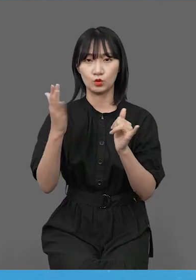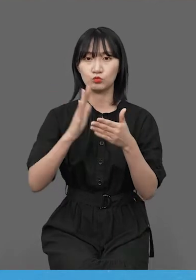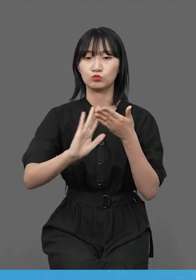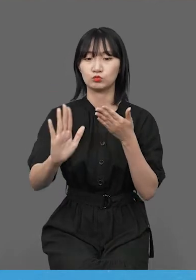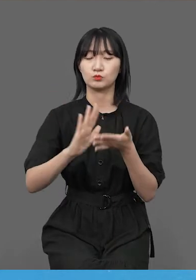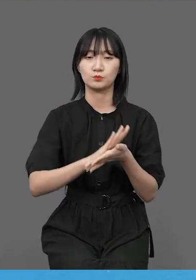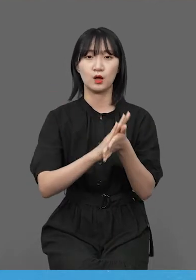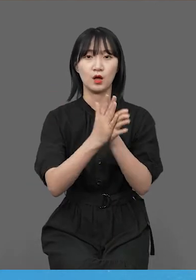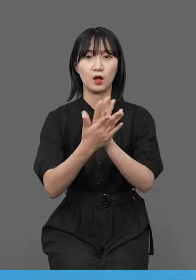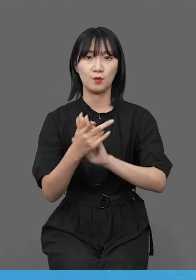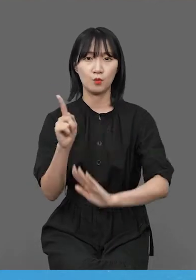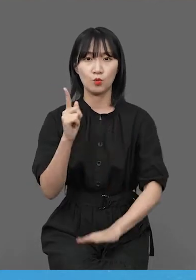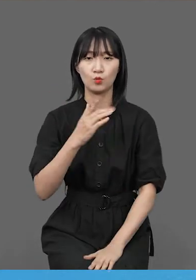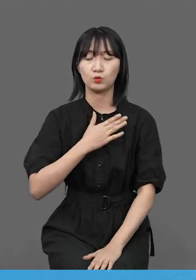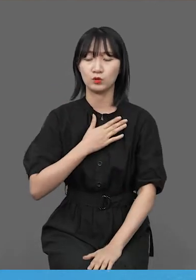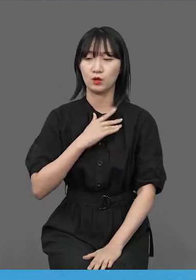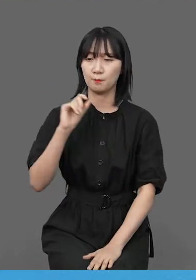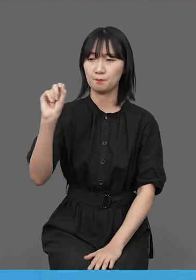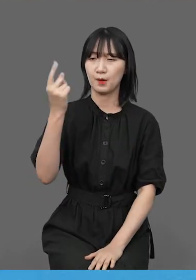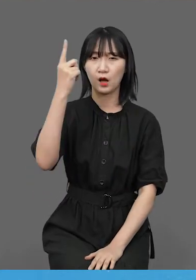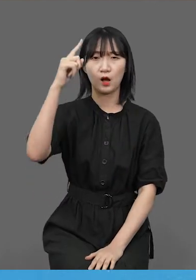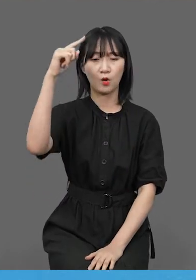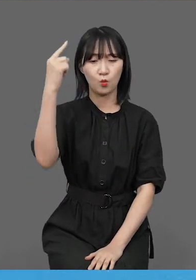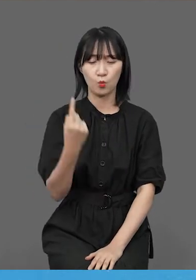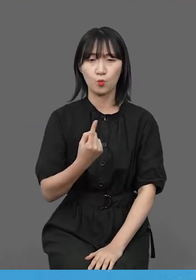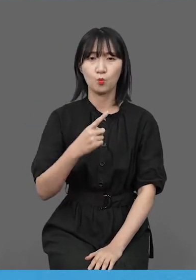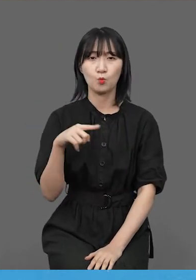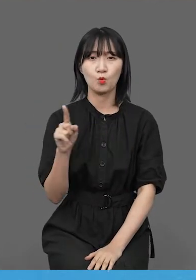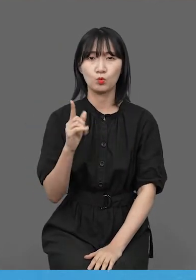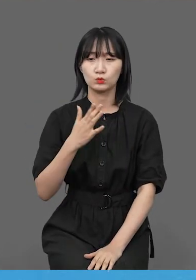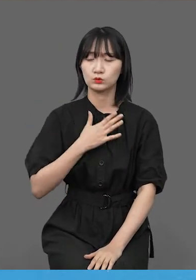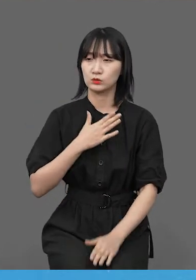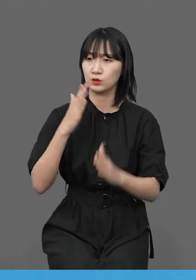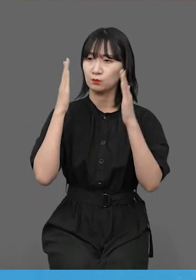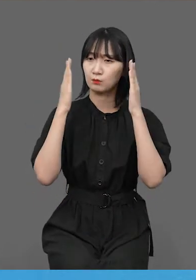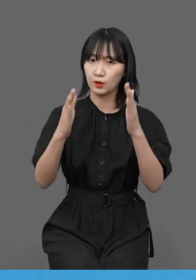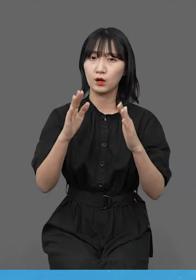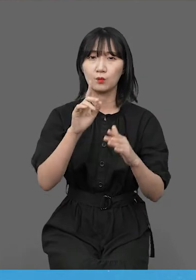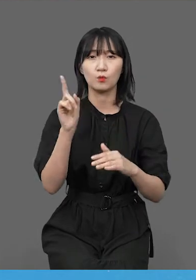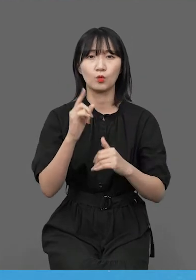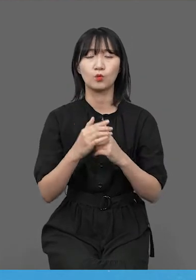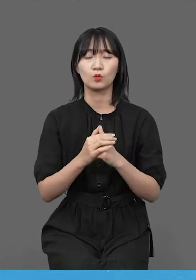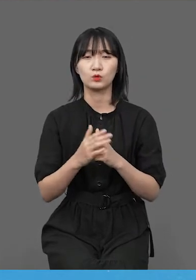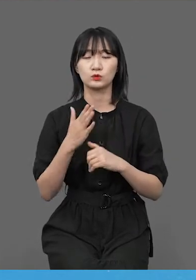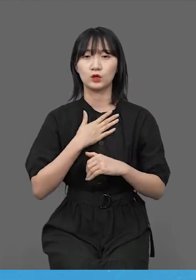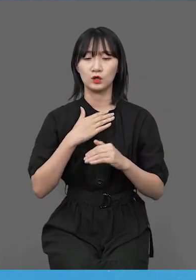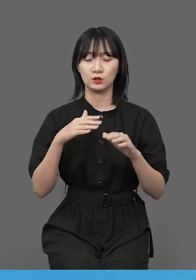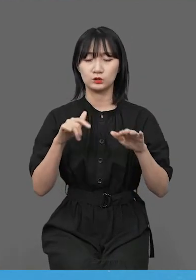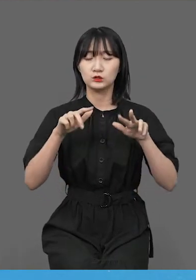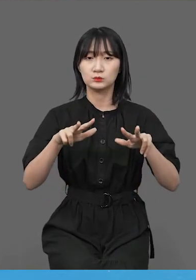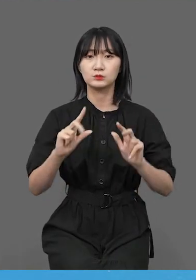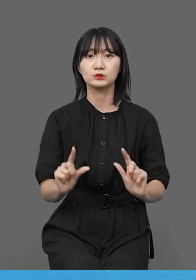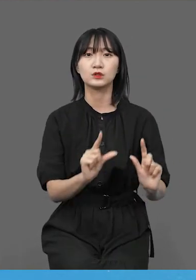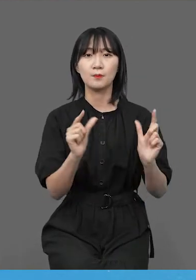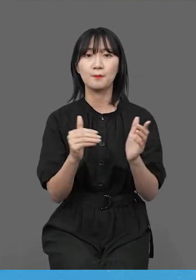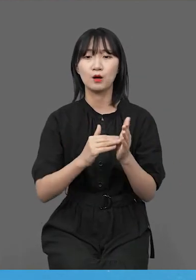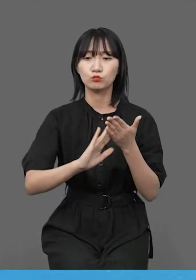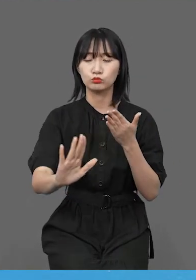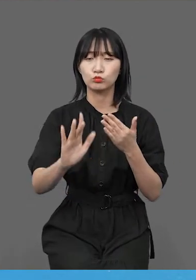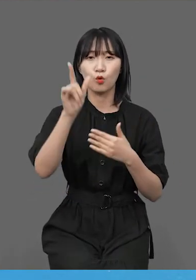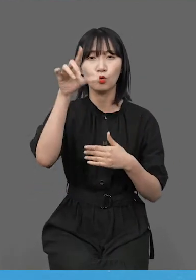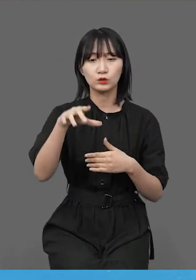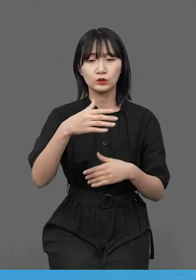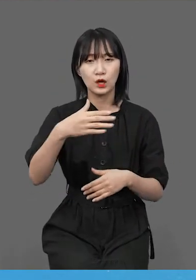내가 어디서부터 온 것이고 내가 어디로 향해 가야 되고 내가 이 땅에서 삶을 마무리한 후에는 어디로 갈 것인가라고